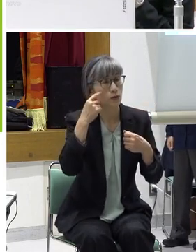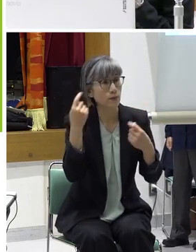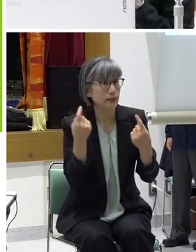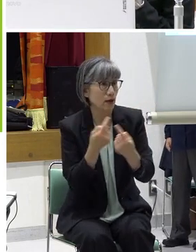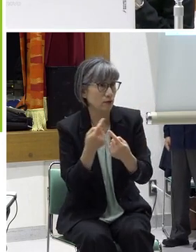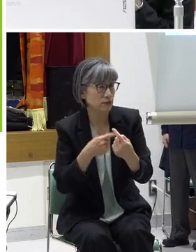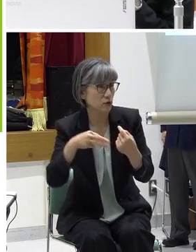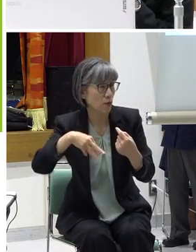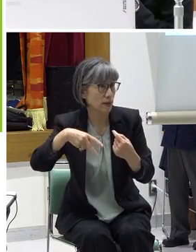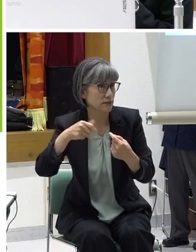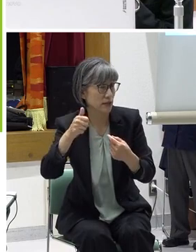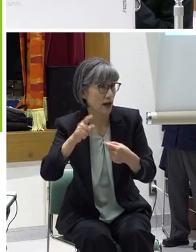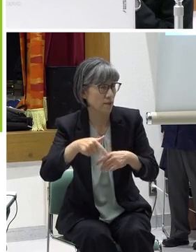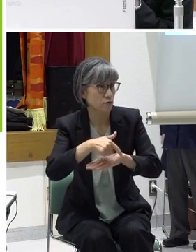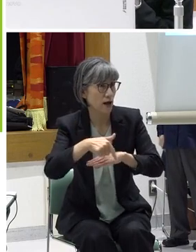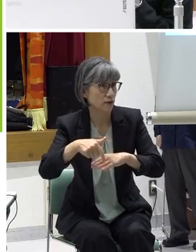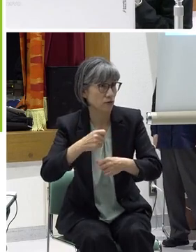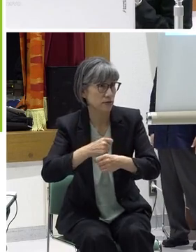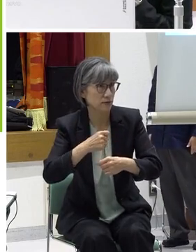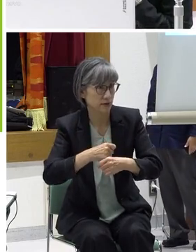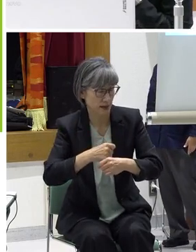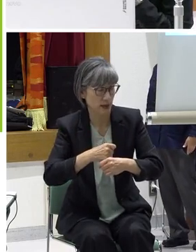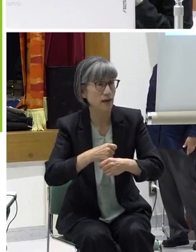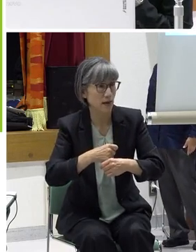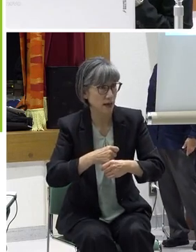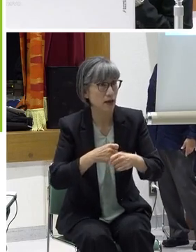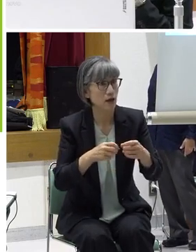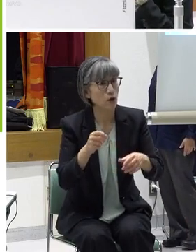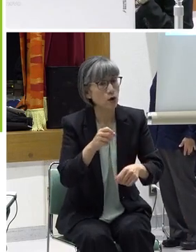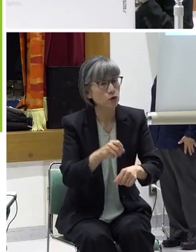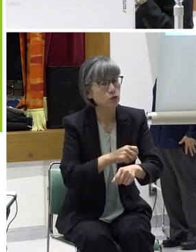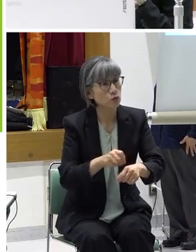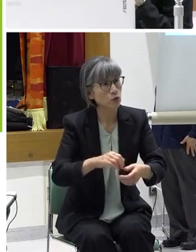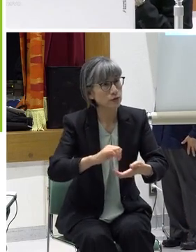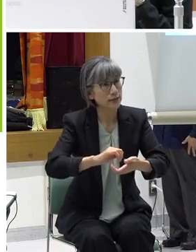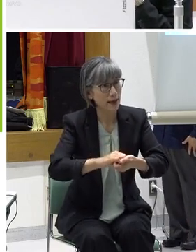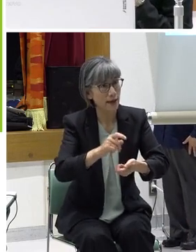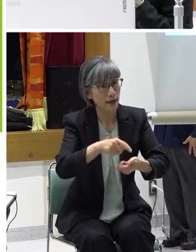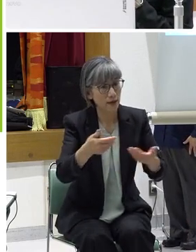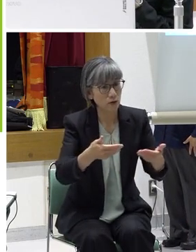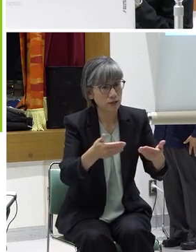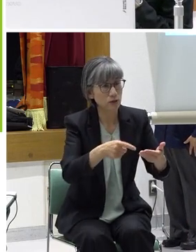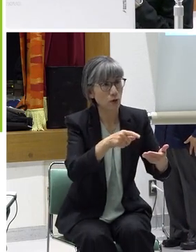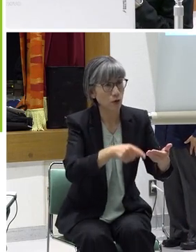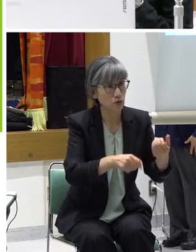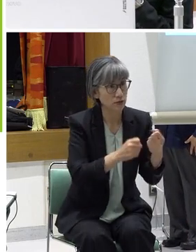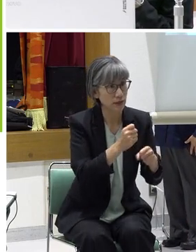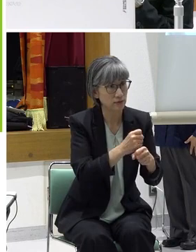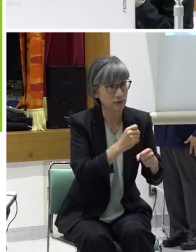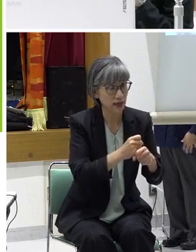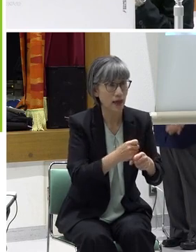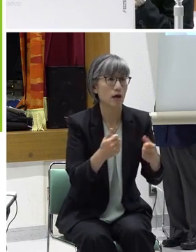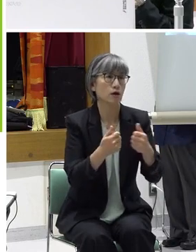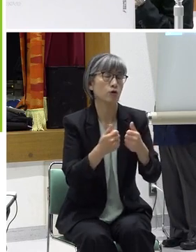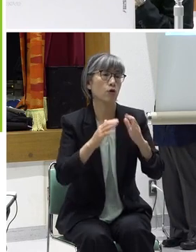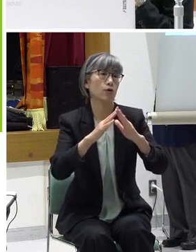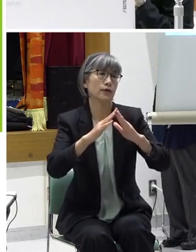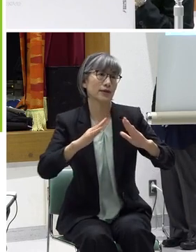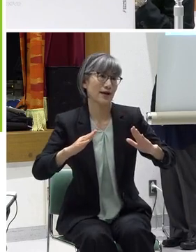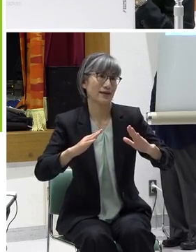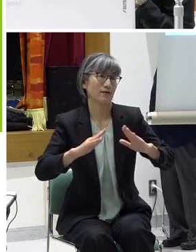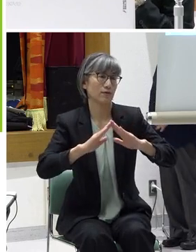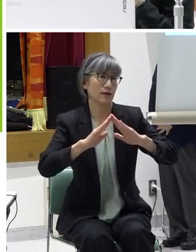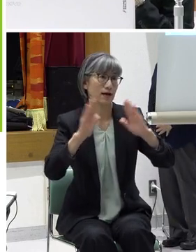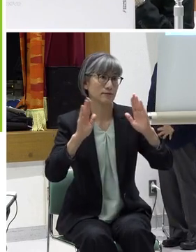スタープランの策定、特定事業計画の策定を同じ構成員で協議会を立ち上げることによって